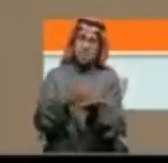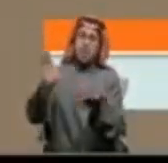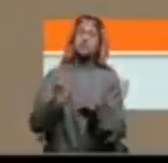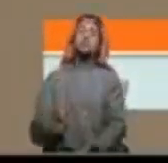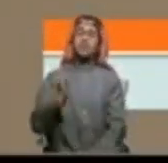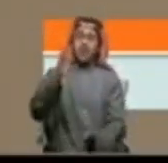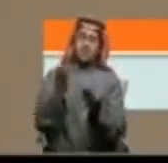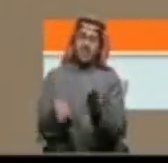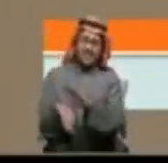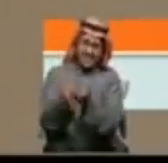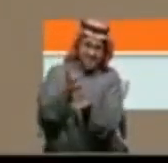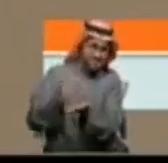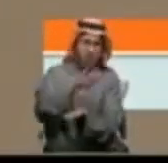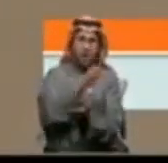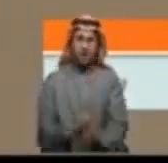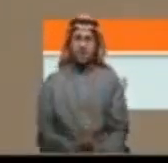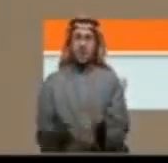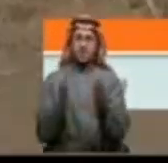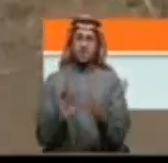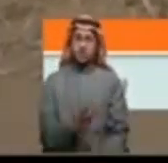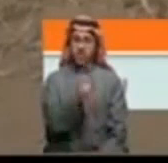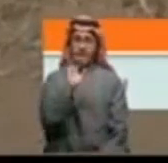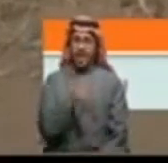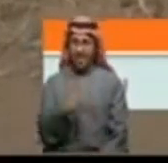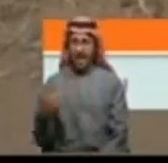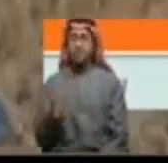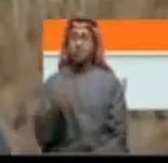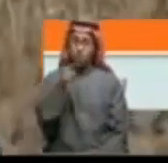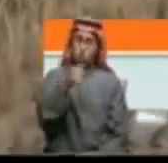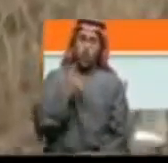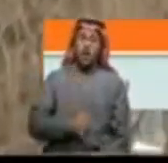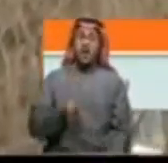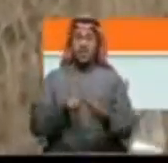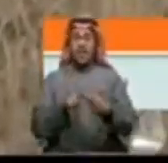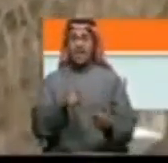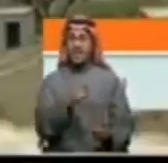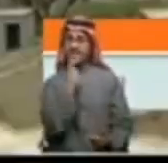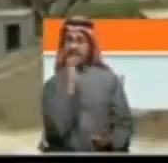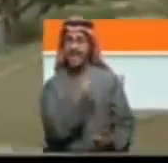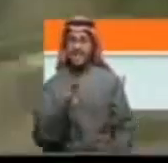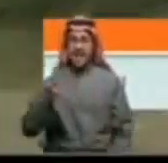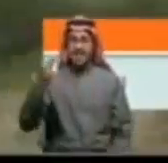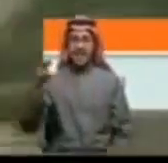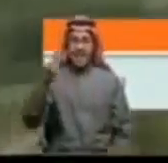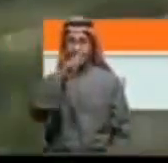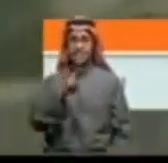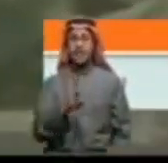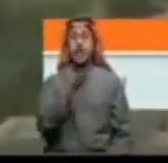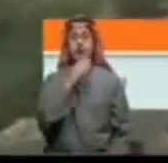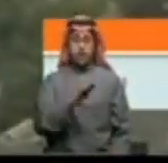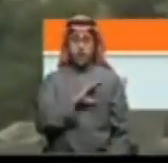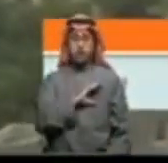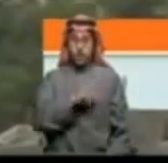محافظة الجوف شمالي غرب البلاد. أما في محافظة تعز، فقد قصفت مدفعية الجيش الوطني